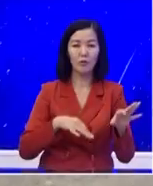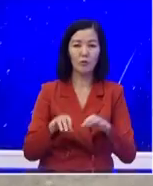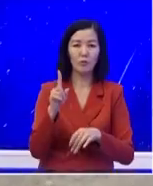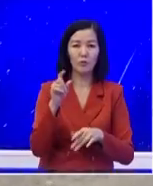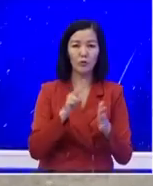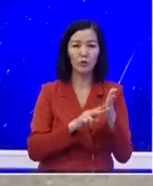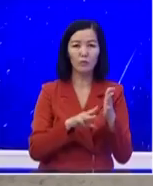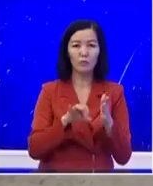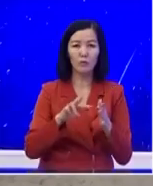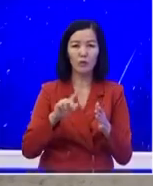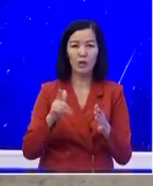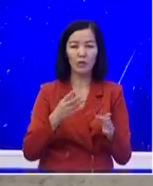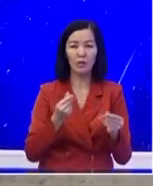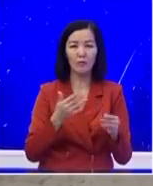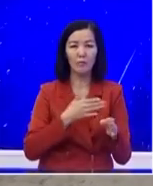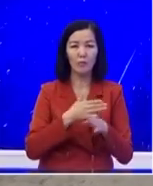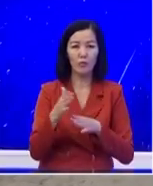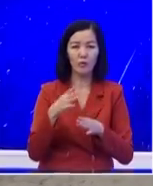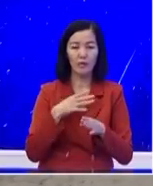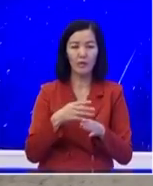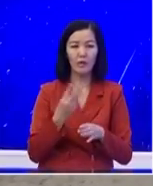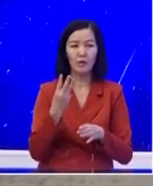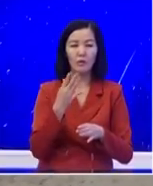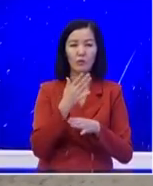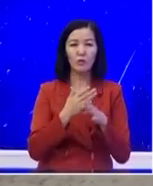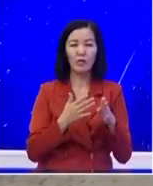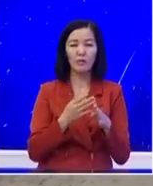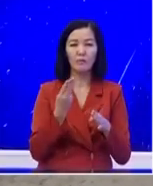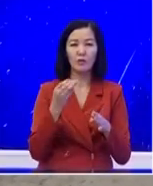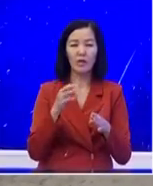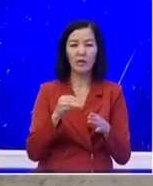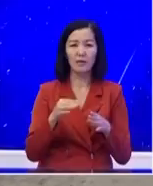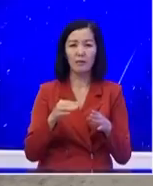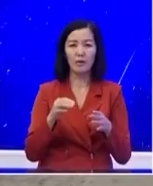теңге жұмсалмақ. Қазіргі уақытта 3,5 шақырымы төселді.